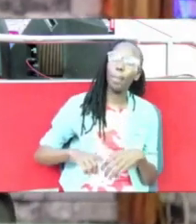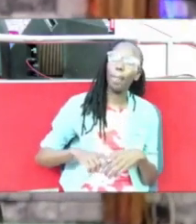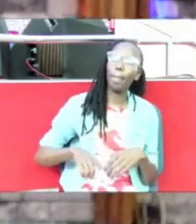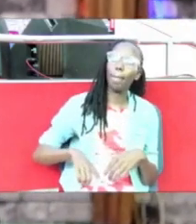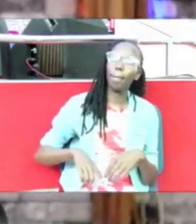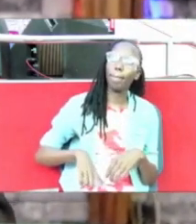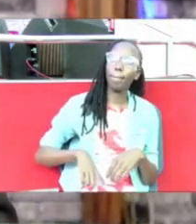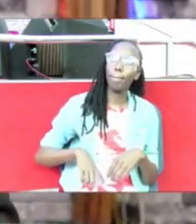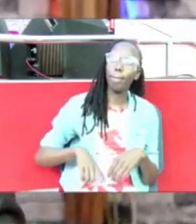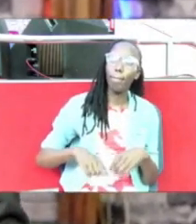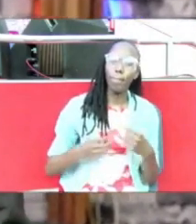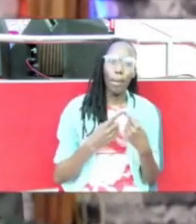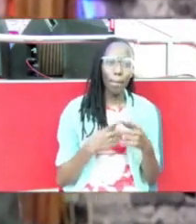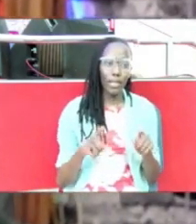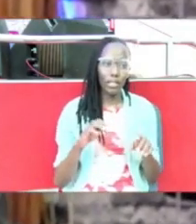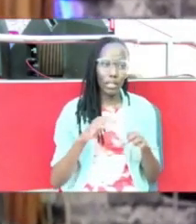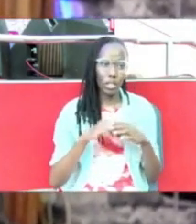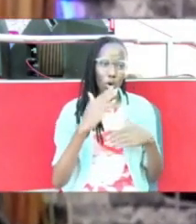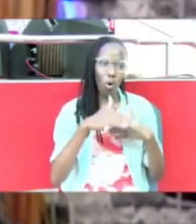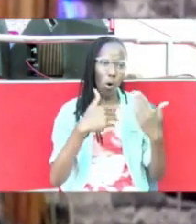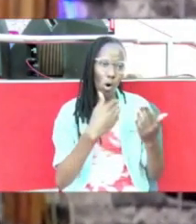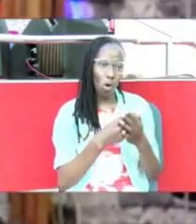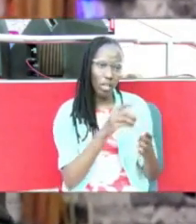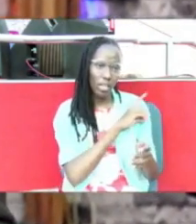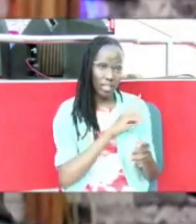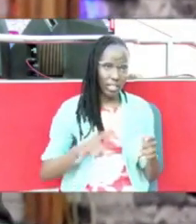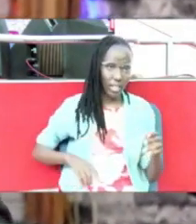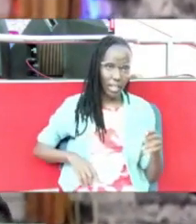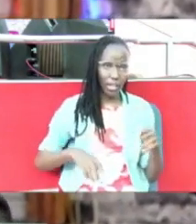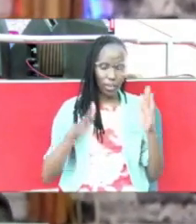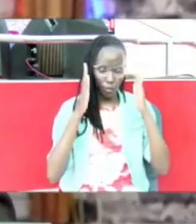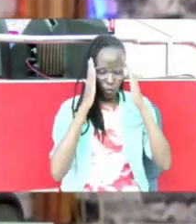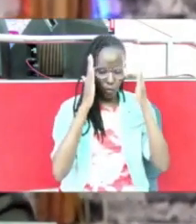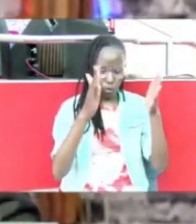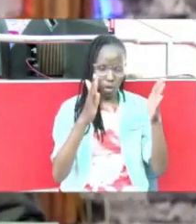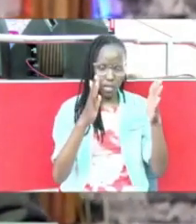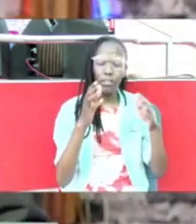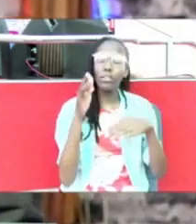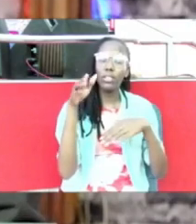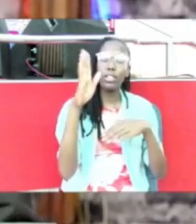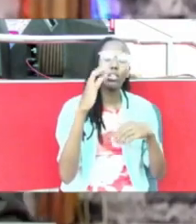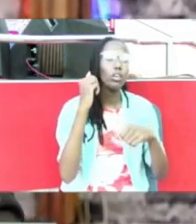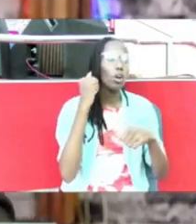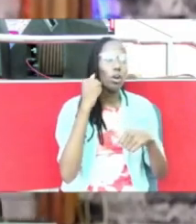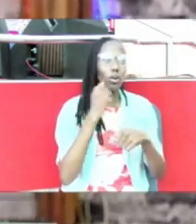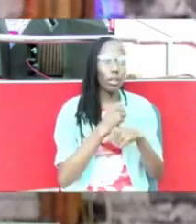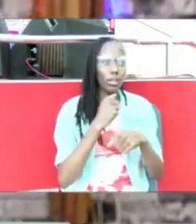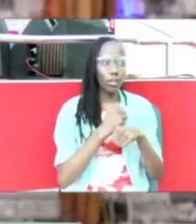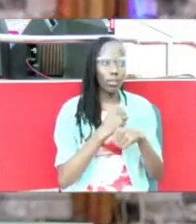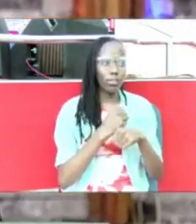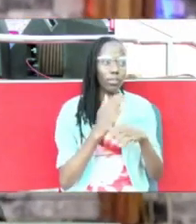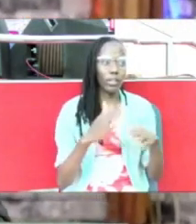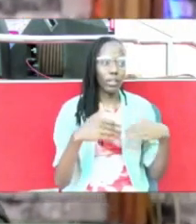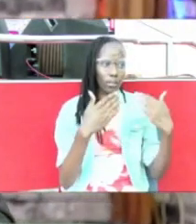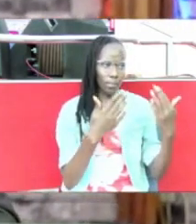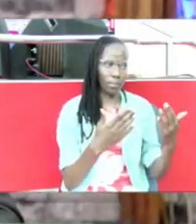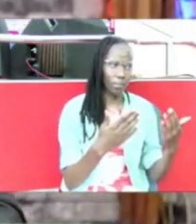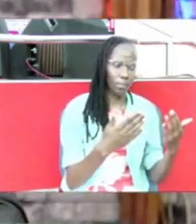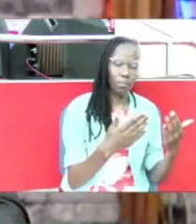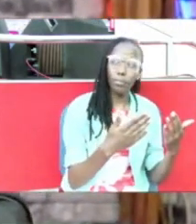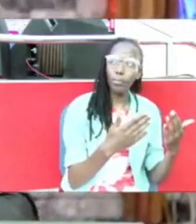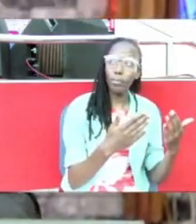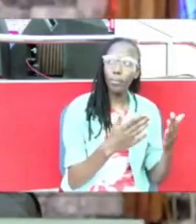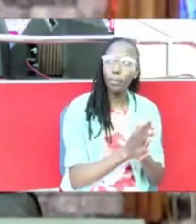uwezo wake. But in all this, David remained focused in his God-given assignment. Lakini kwa haya yote Daudi aliendelea